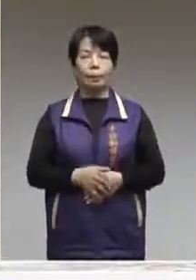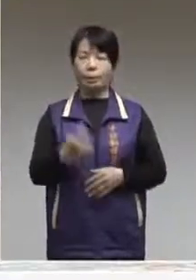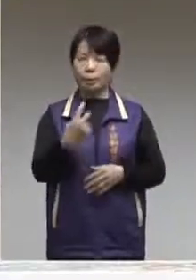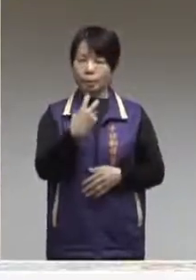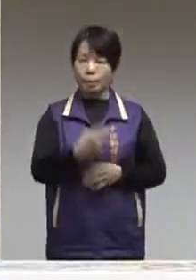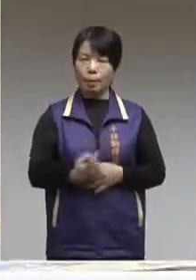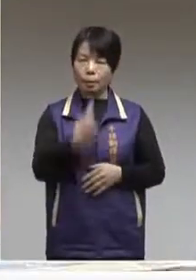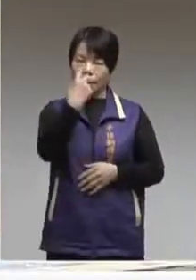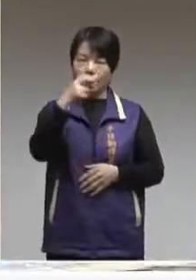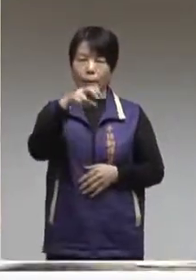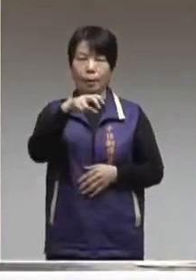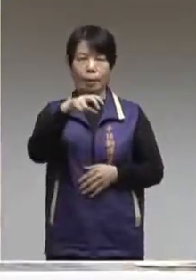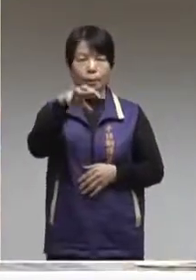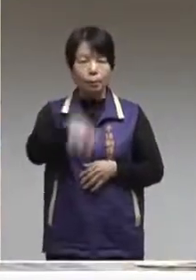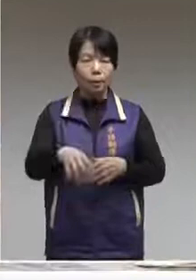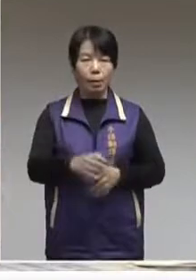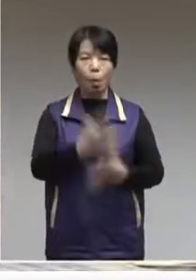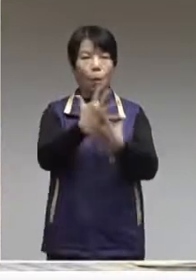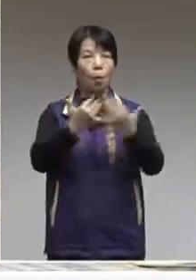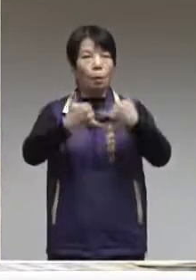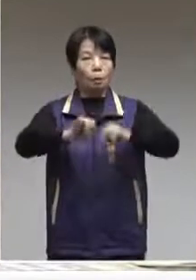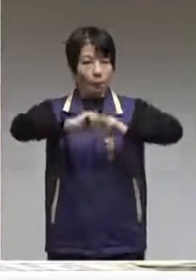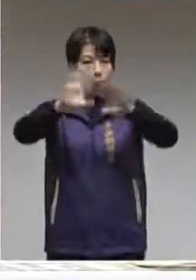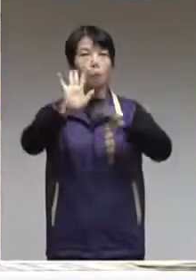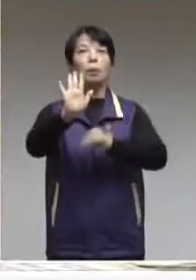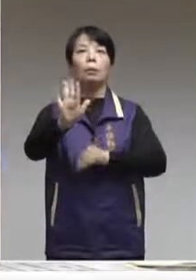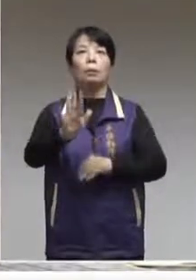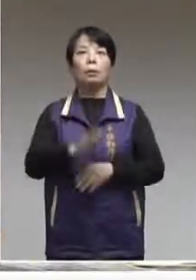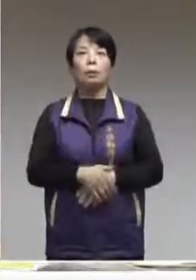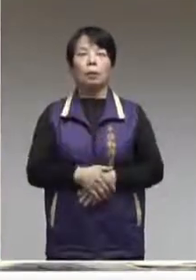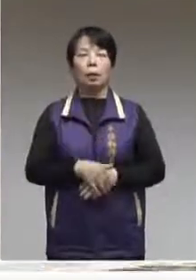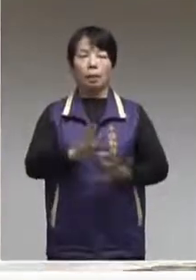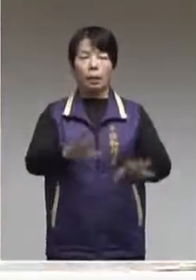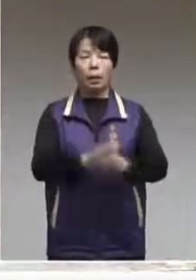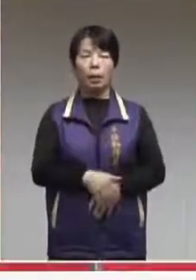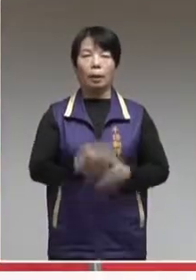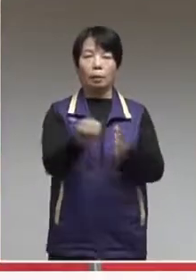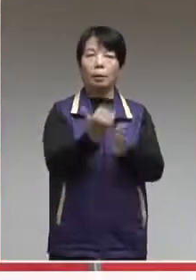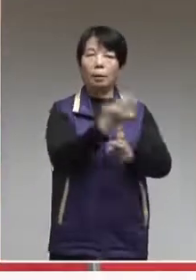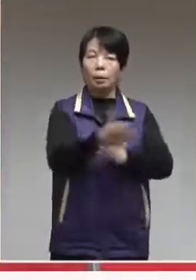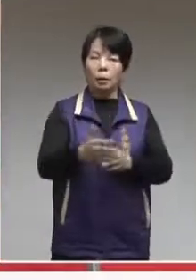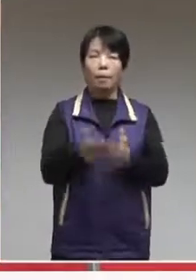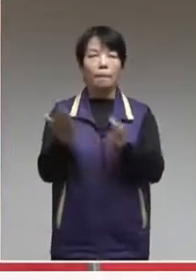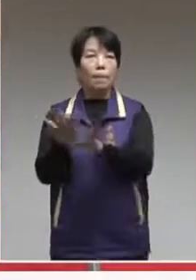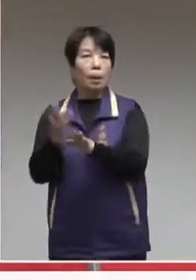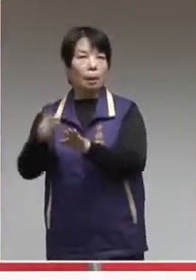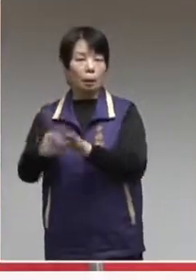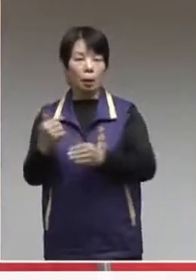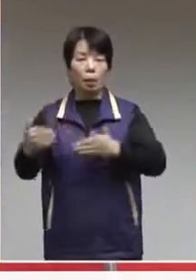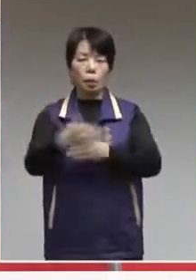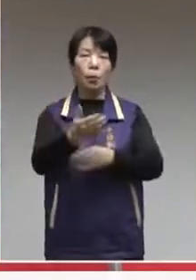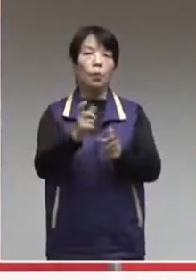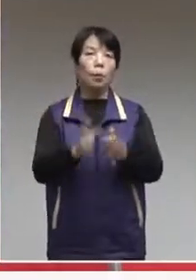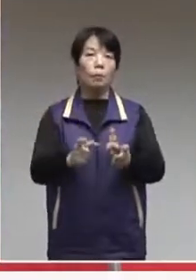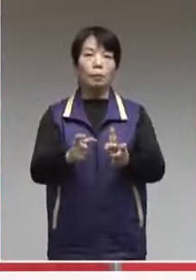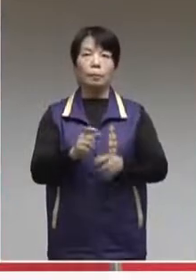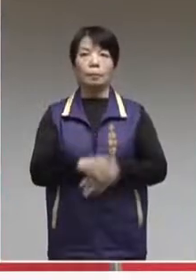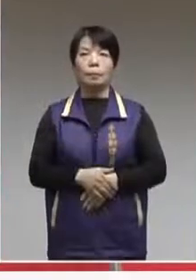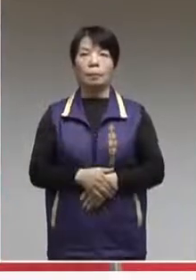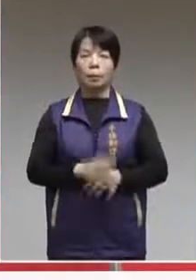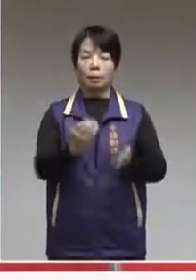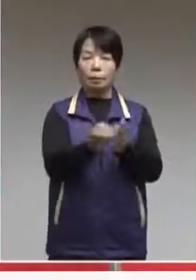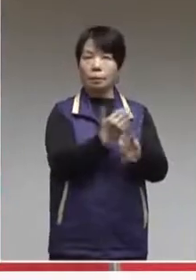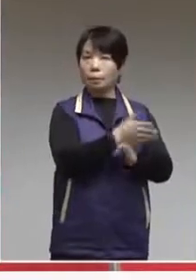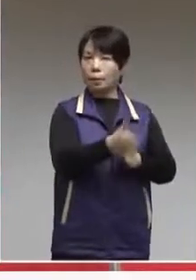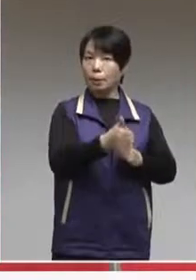站在我们的网站，哦，都有公告。好，哦，不管是在前镇码头、小港的渔港，好，哦，我们的